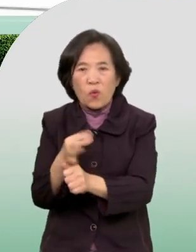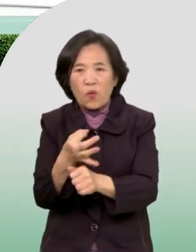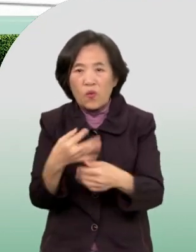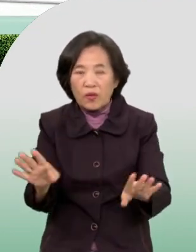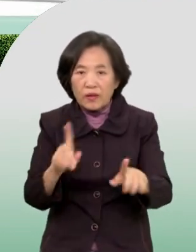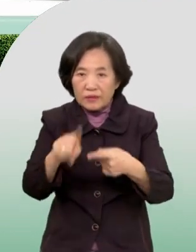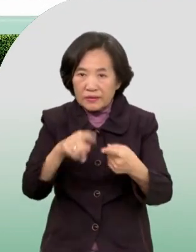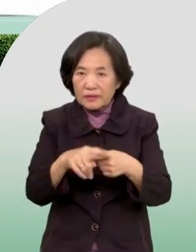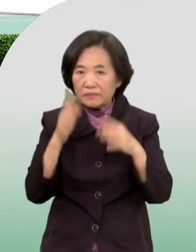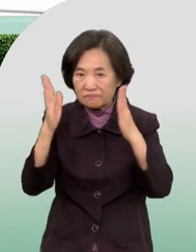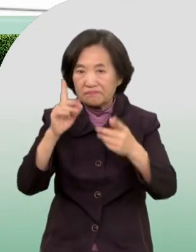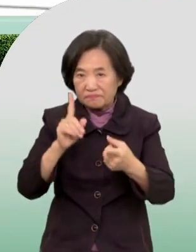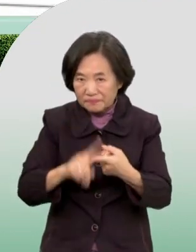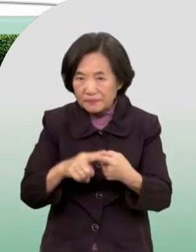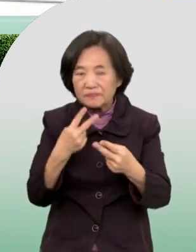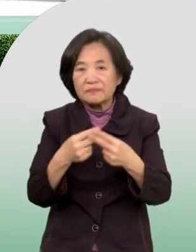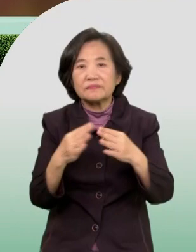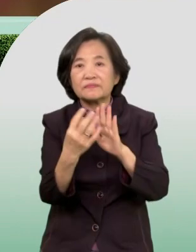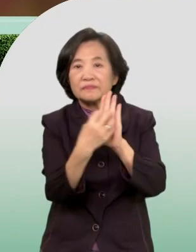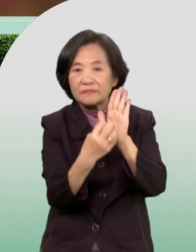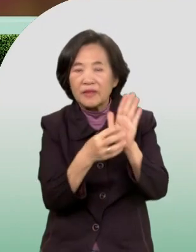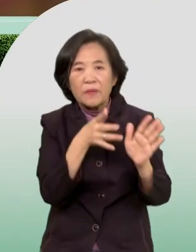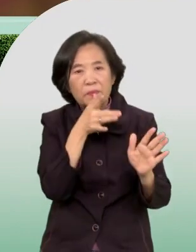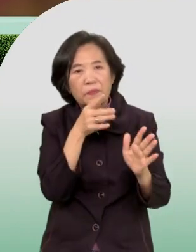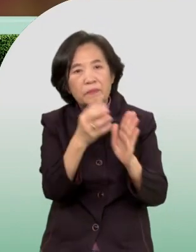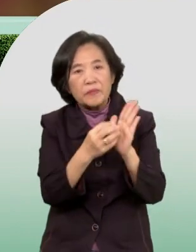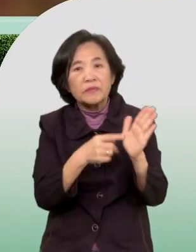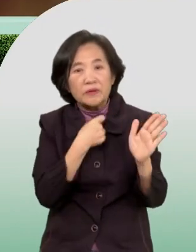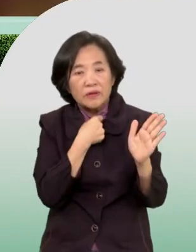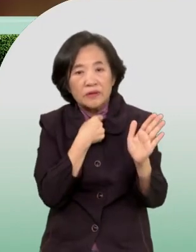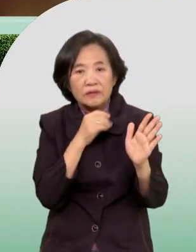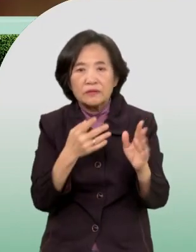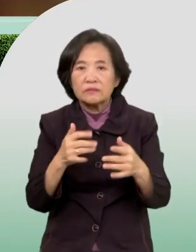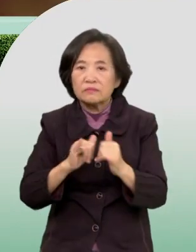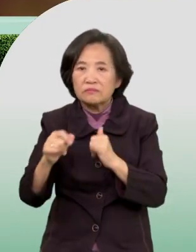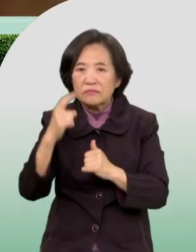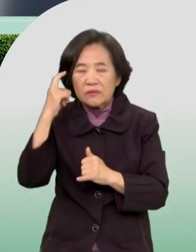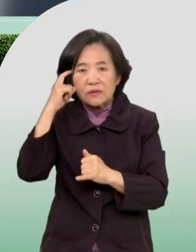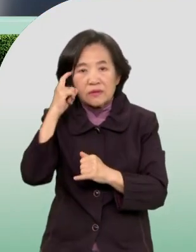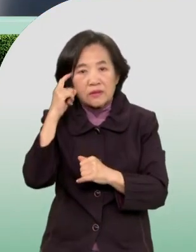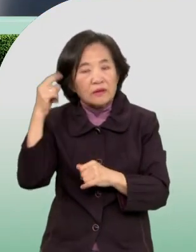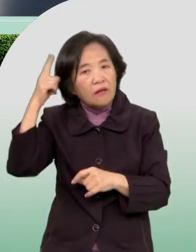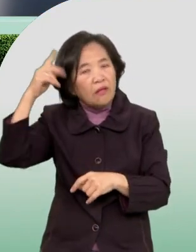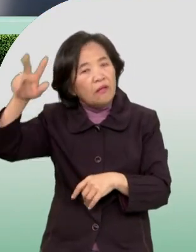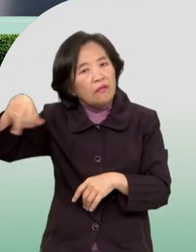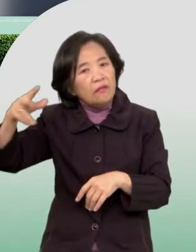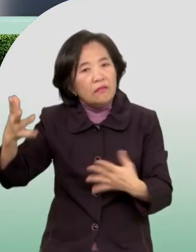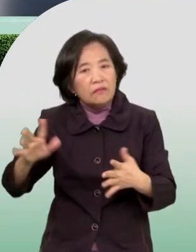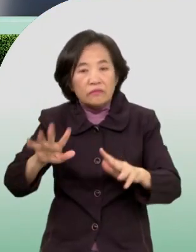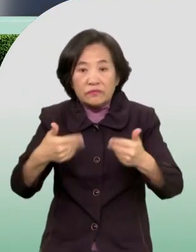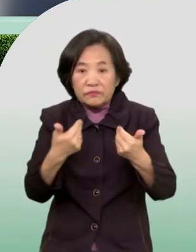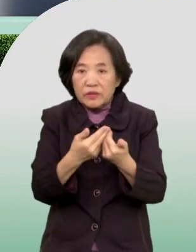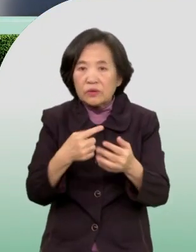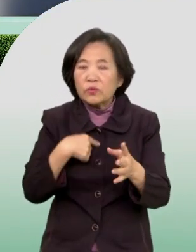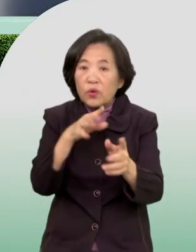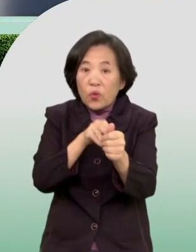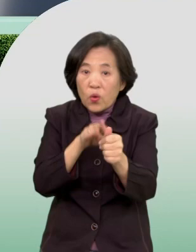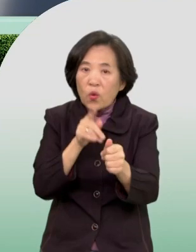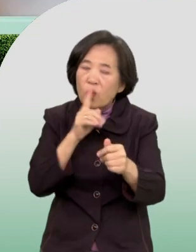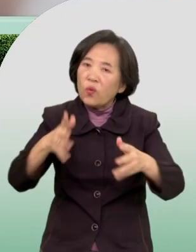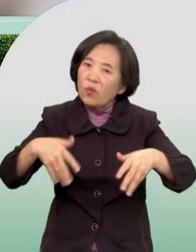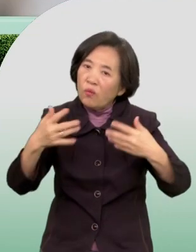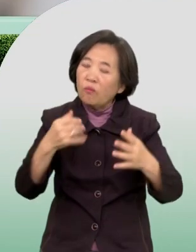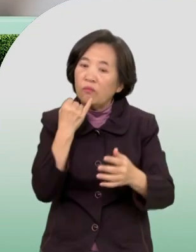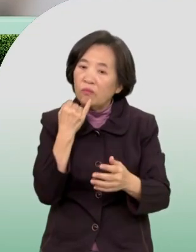应该按照行业真实、老正确嘅品质。不过，也就民众认为，透过空泥，佢就颠倒做得